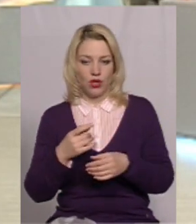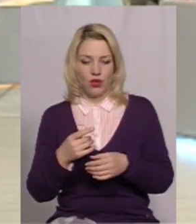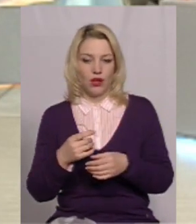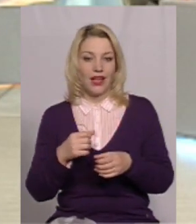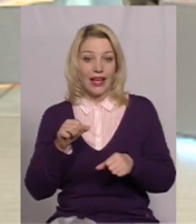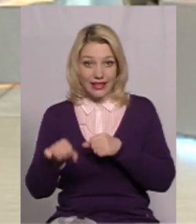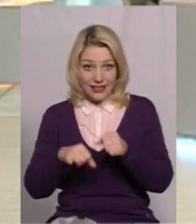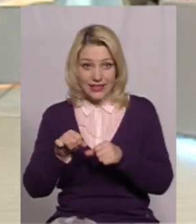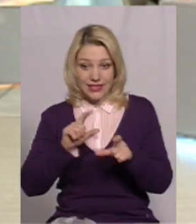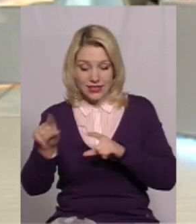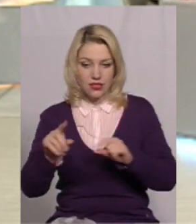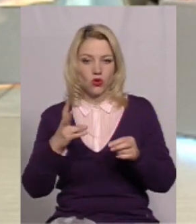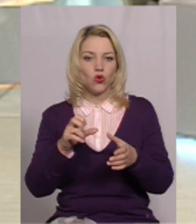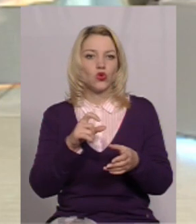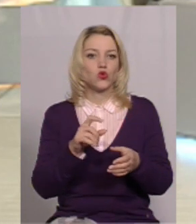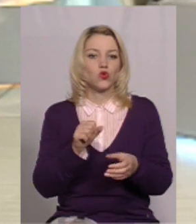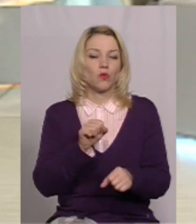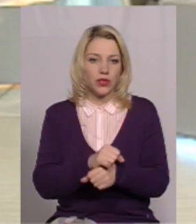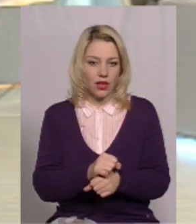зупиняються, їм треба десь